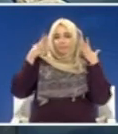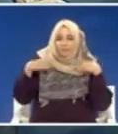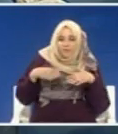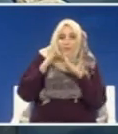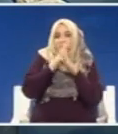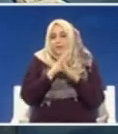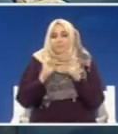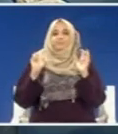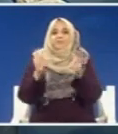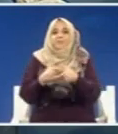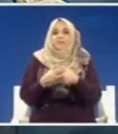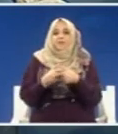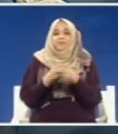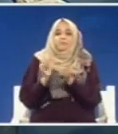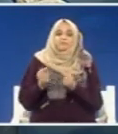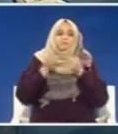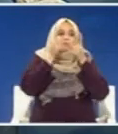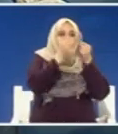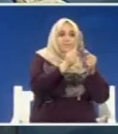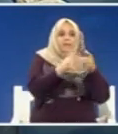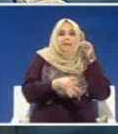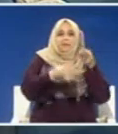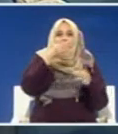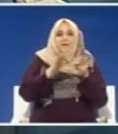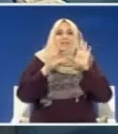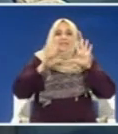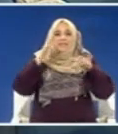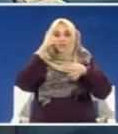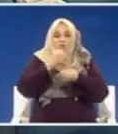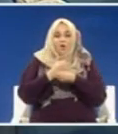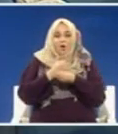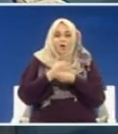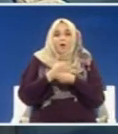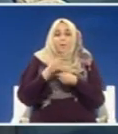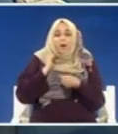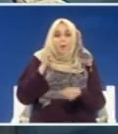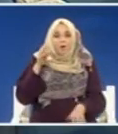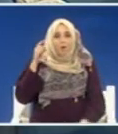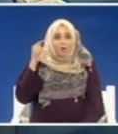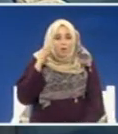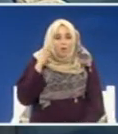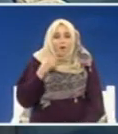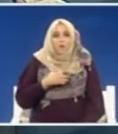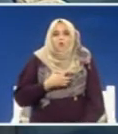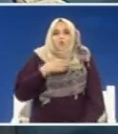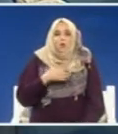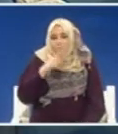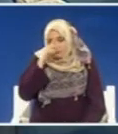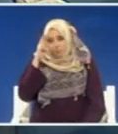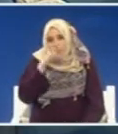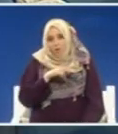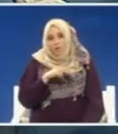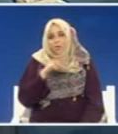القبض عليه، قدم للمحكمة، حكمت عليه بما يجب، سمعت يماه ماتت، قالوا لها أنتم السبب